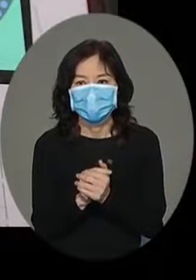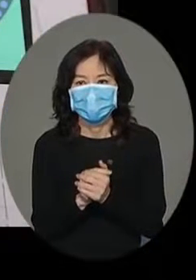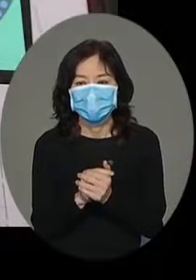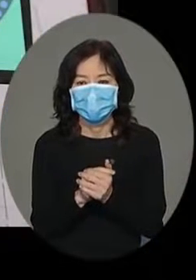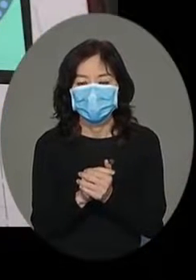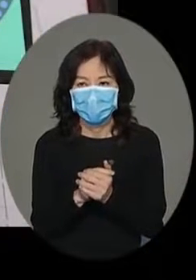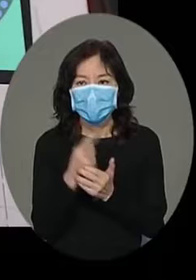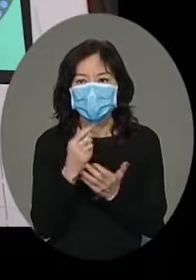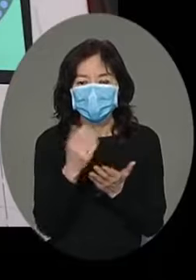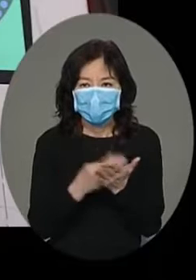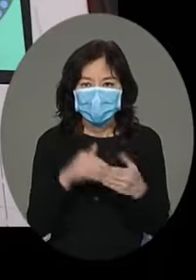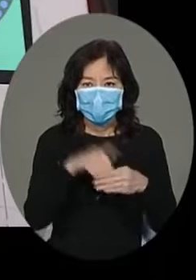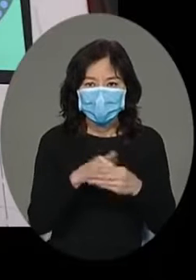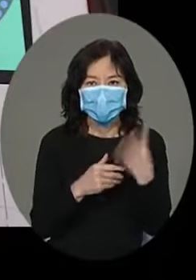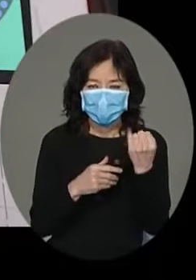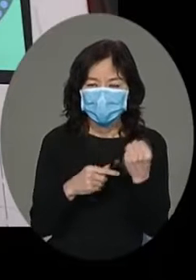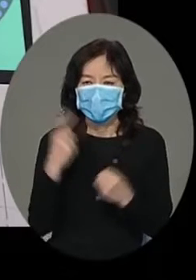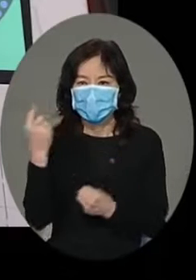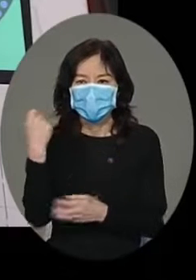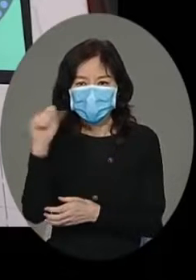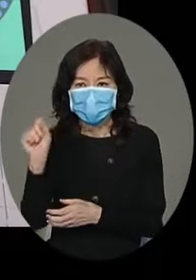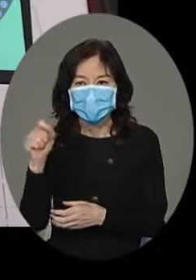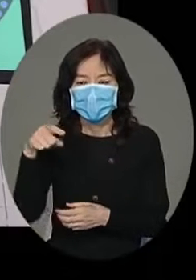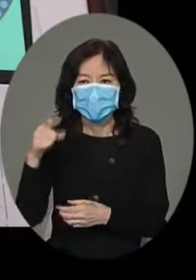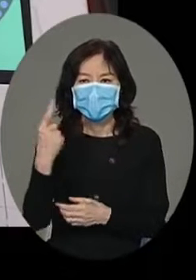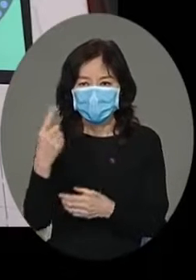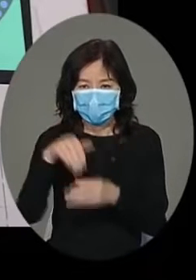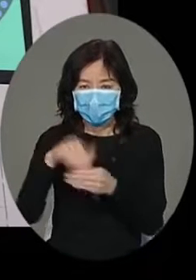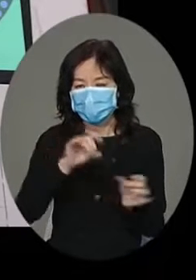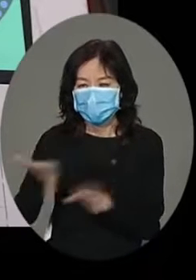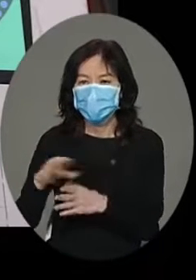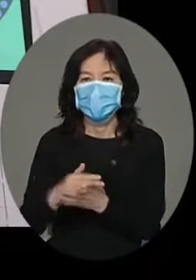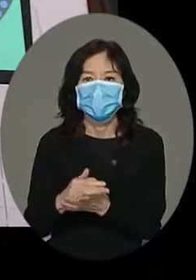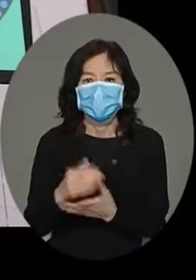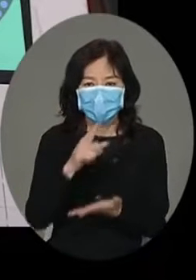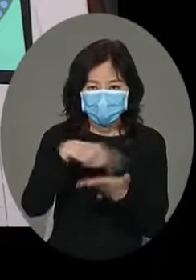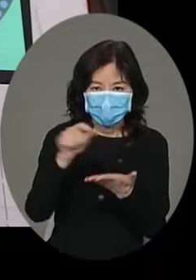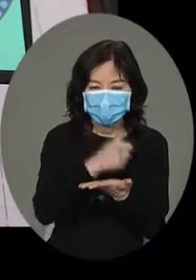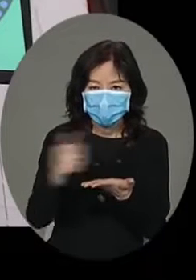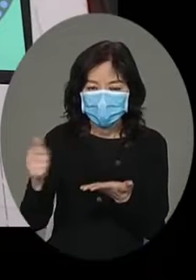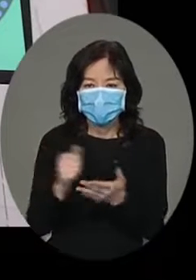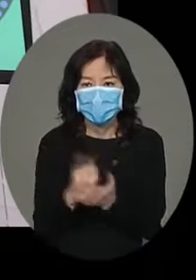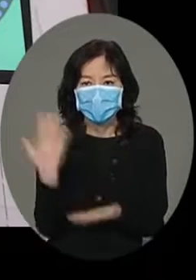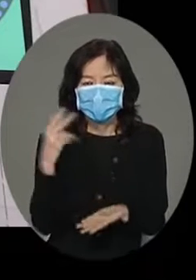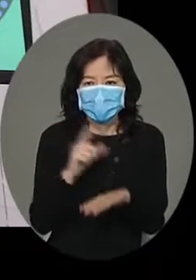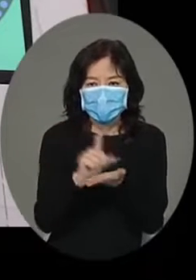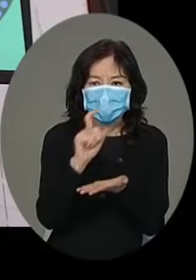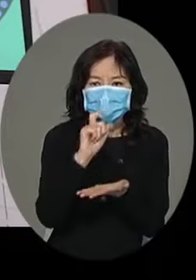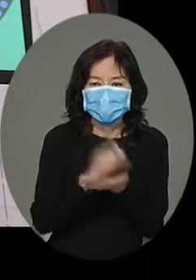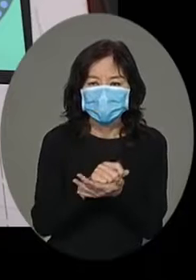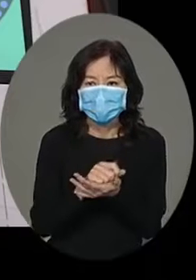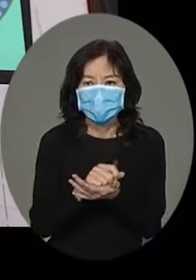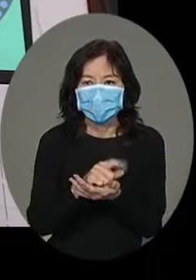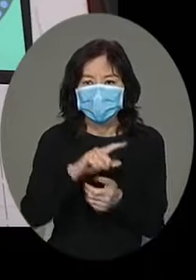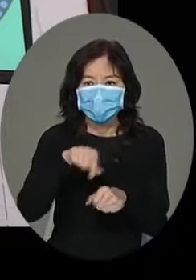草案以40票贊成、1票反對、1票棄權，獲得大比數通過。相比去年是用了大